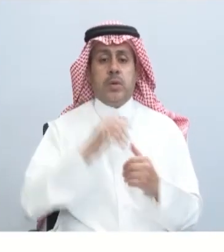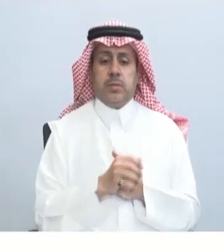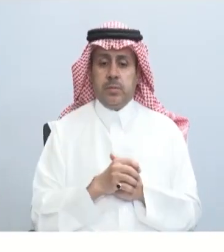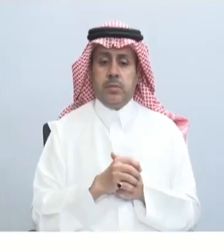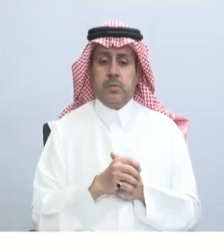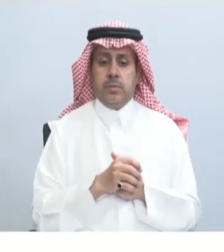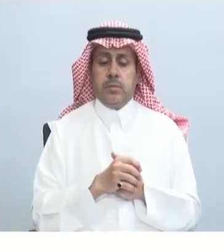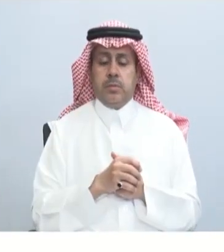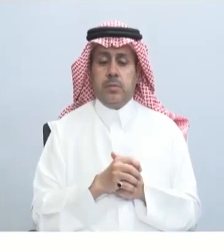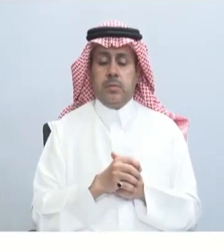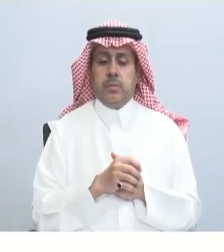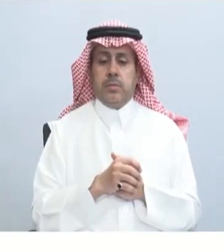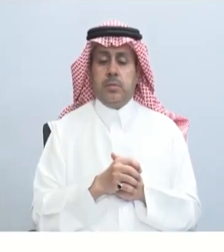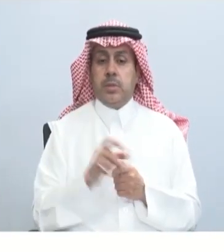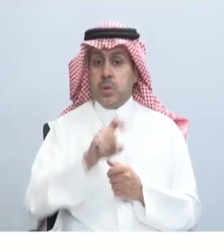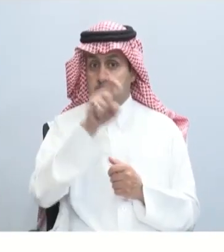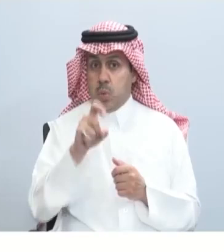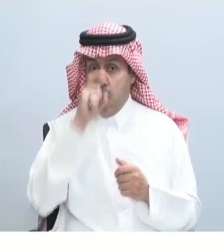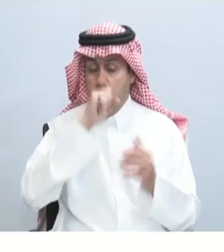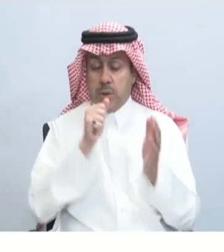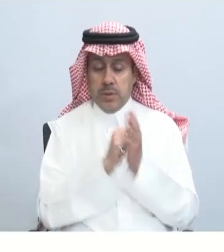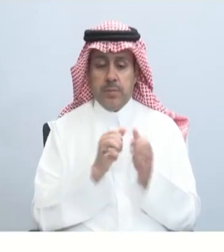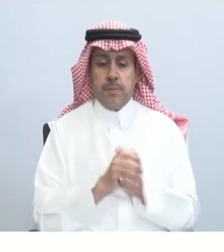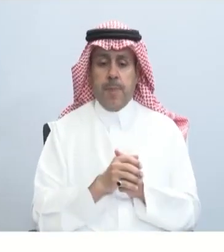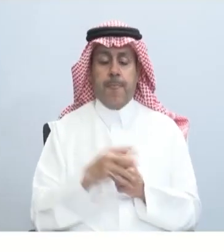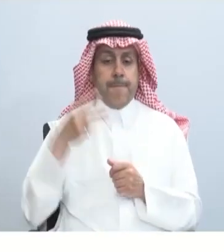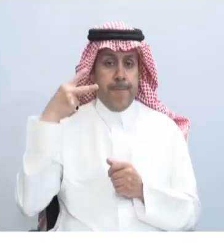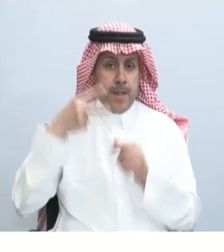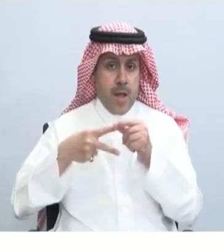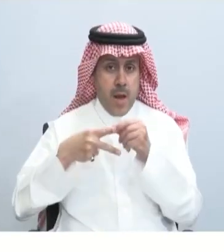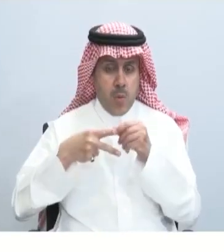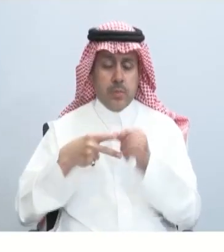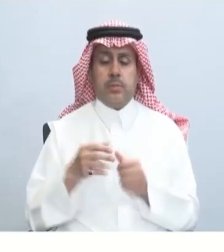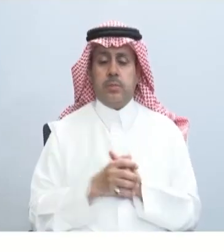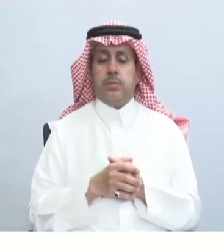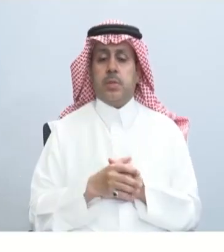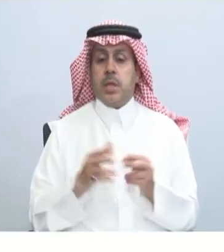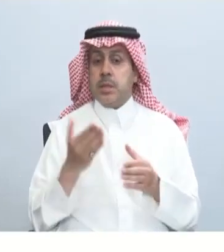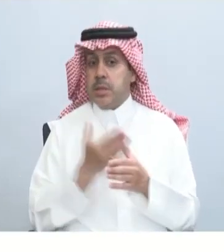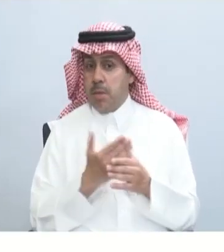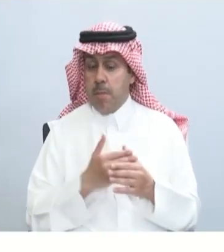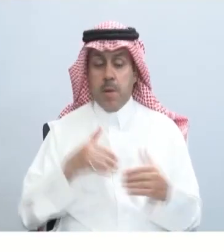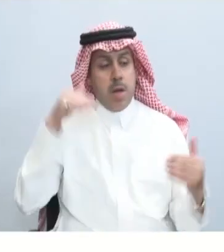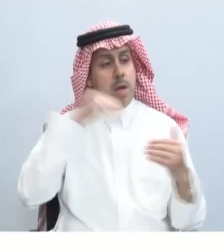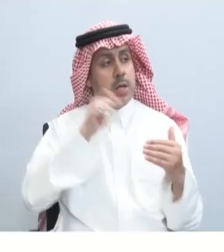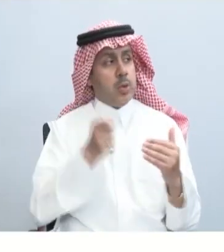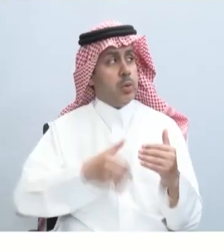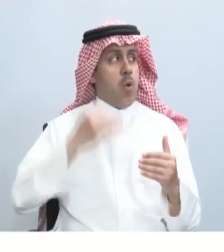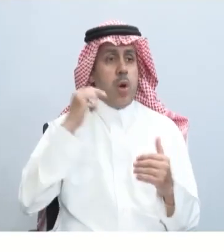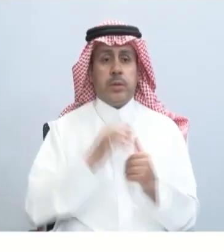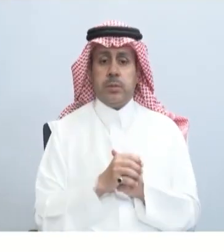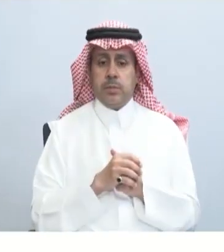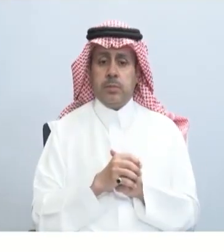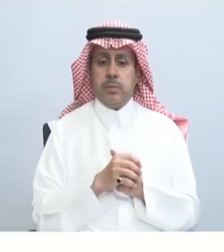احد اذا اسئله الواجب السؤال الاول اذكر واذكري سبب غزوه احد علل